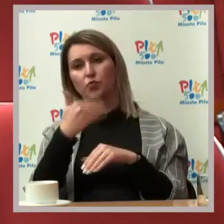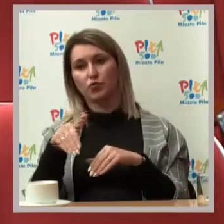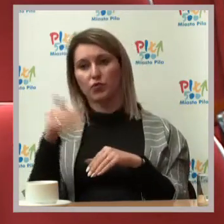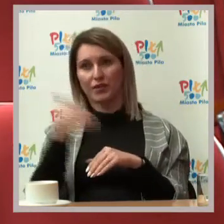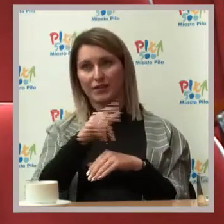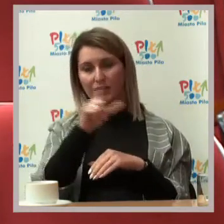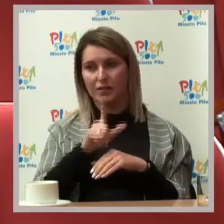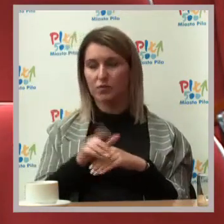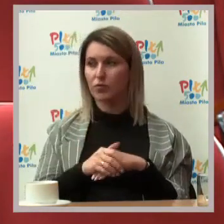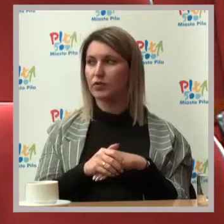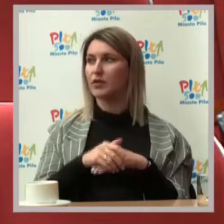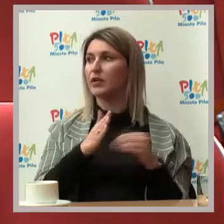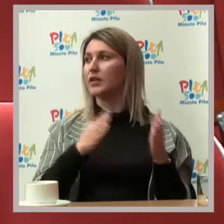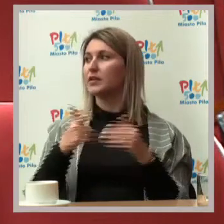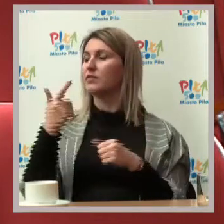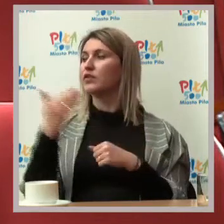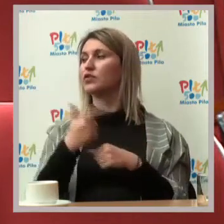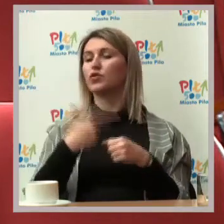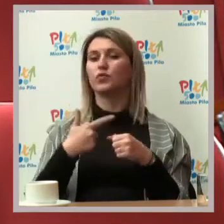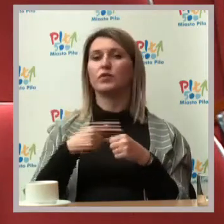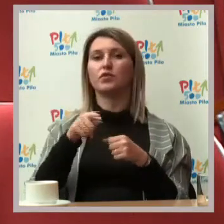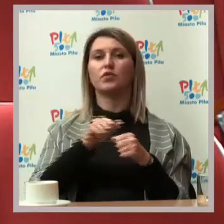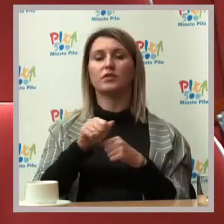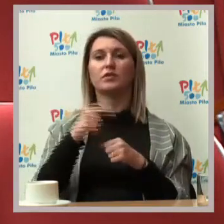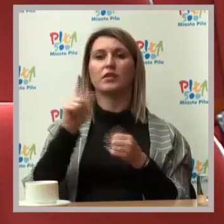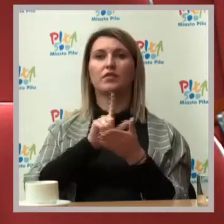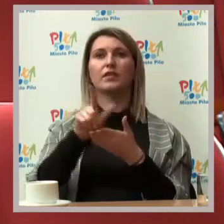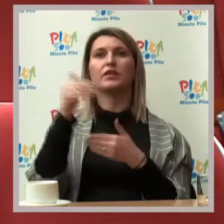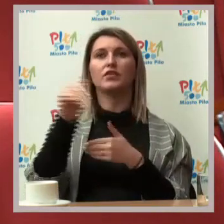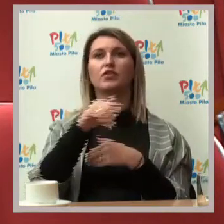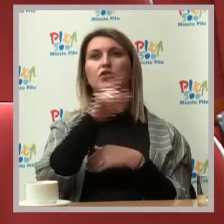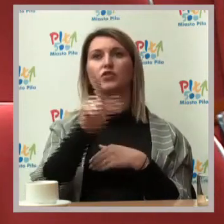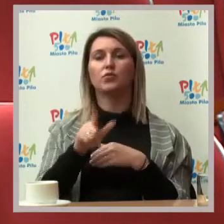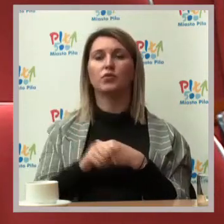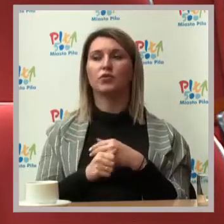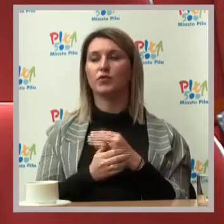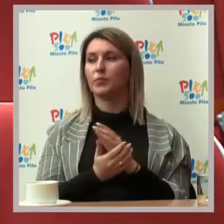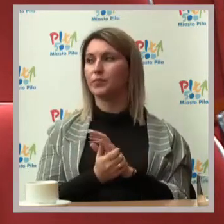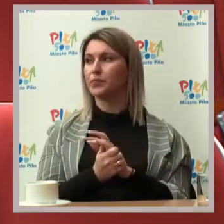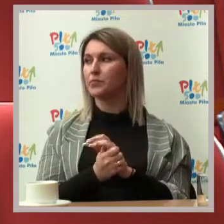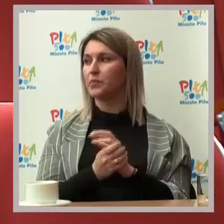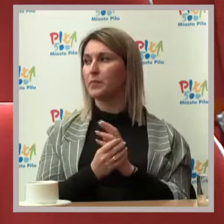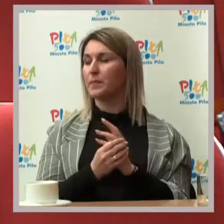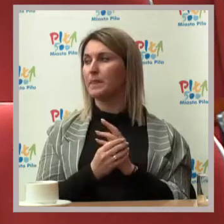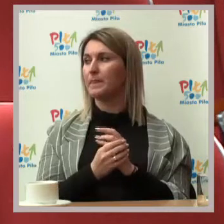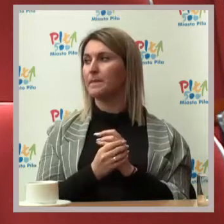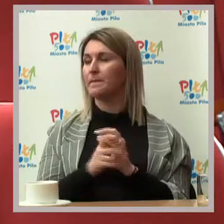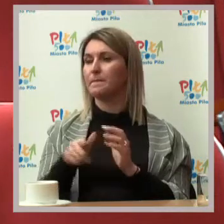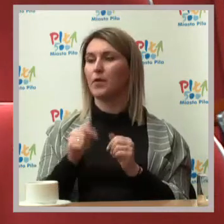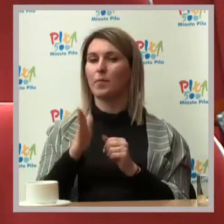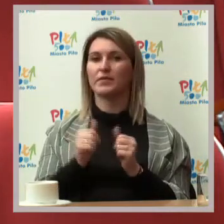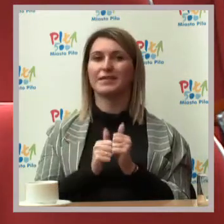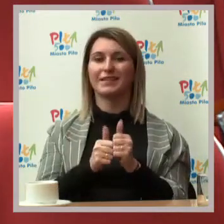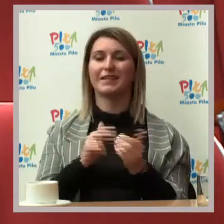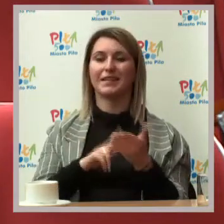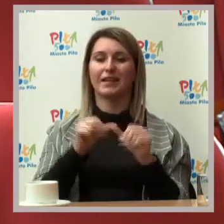599 zł oraz w roku 2020 jest to kwota 12 590 zł. Zadanie to będzie realizowane